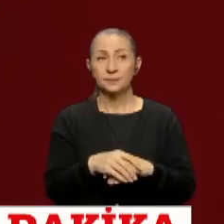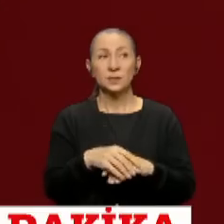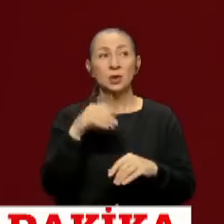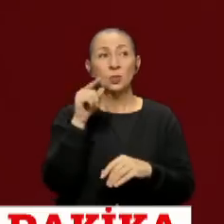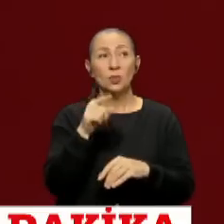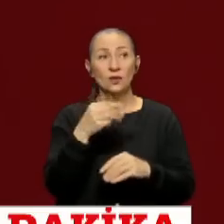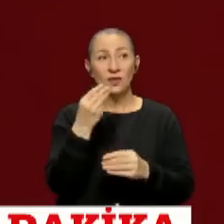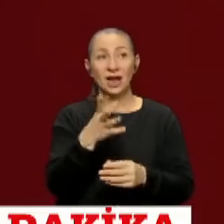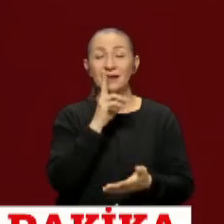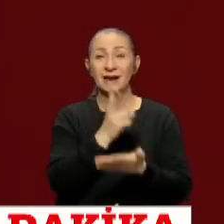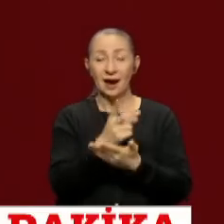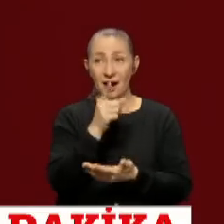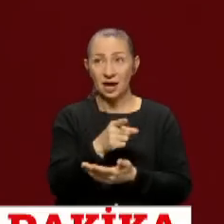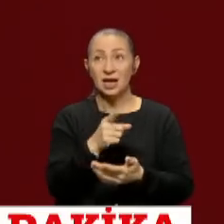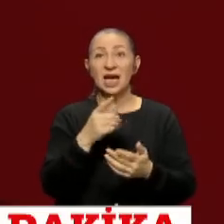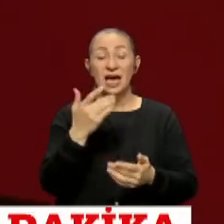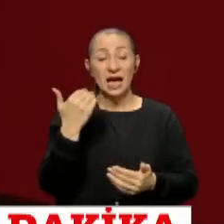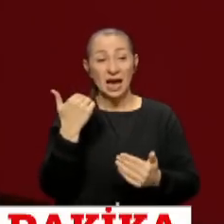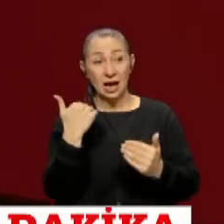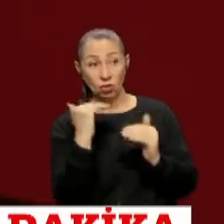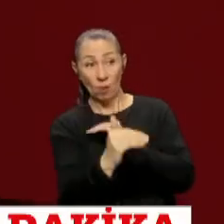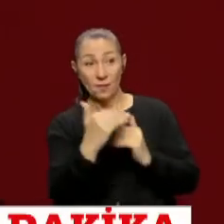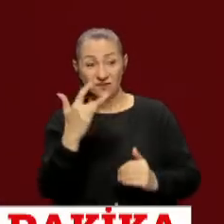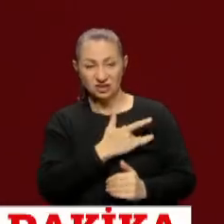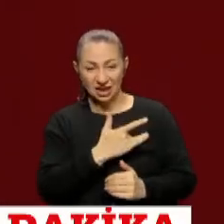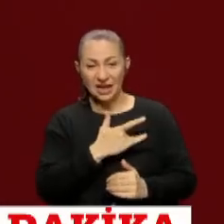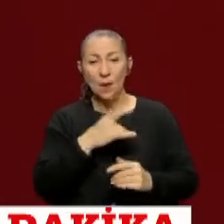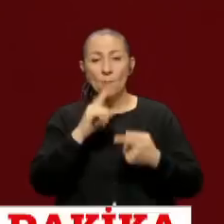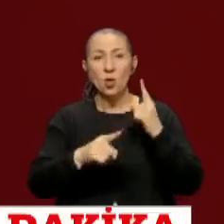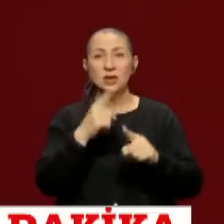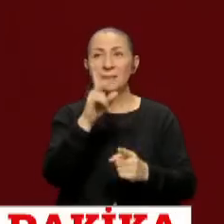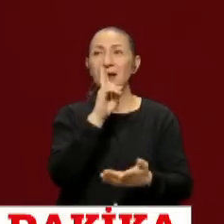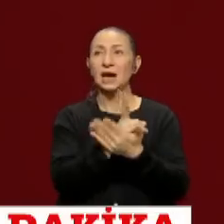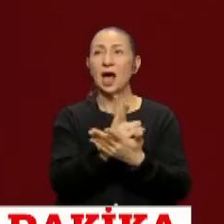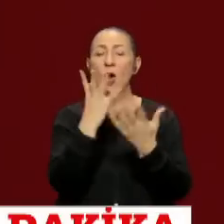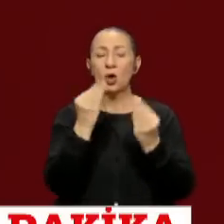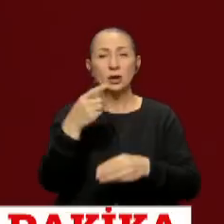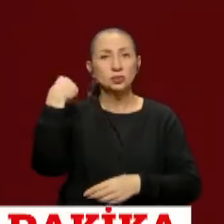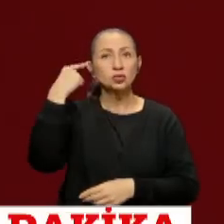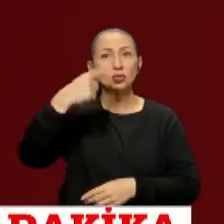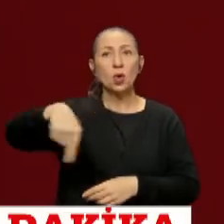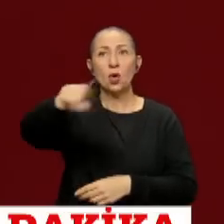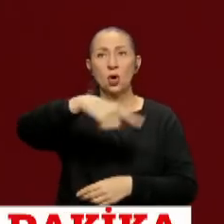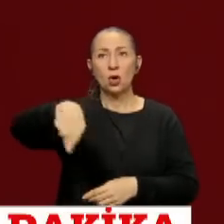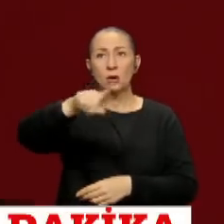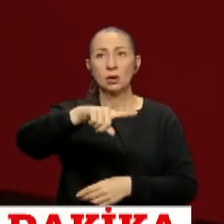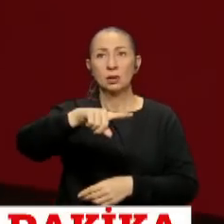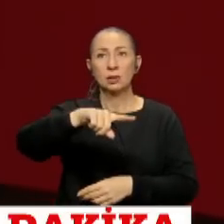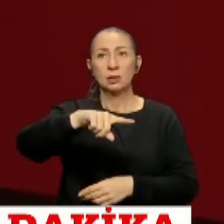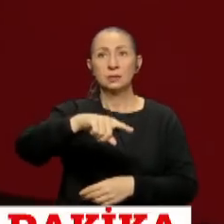Bu verilen karar kamu vicdanında siyasi bir karar olarak algılanmıştır.